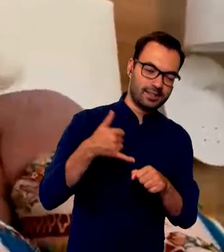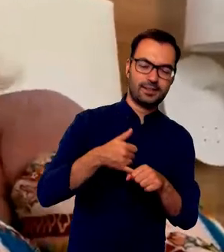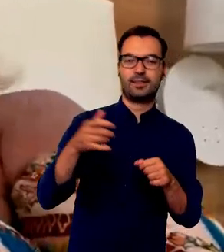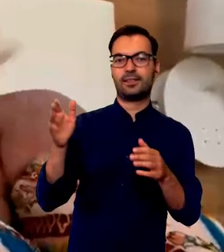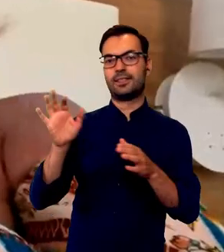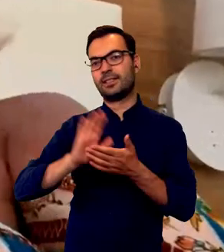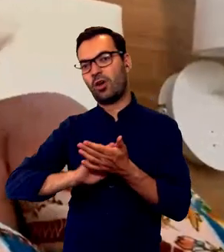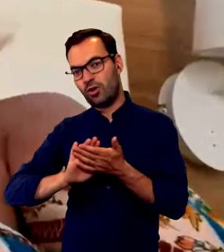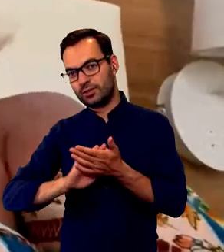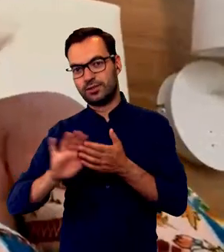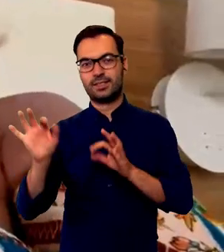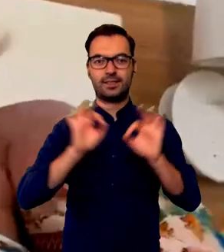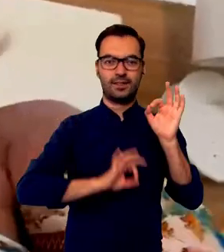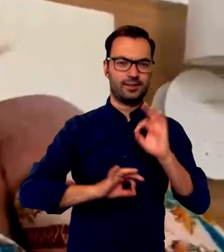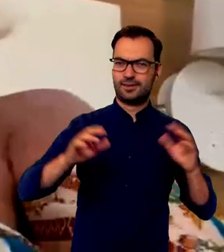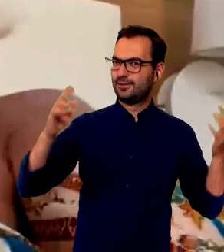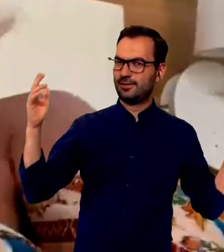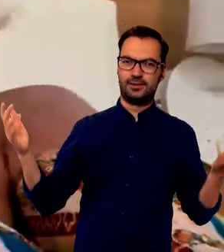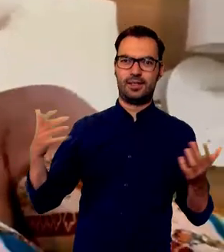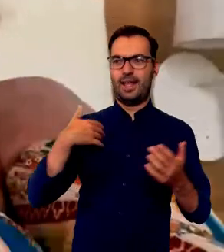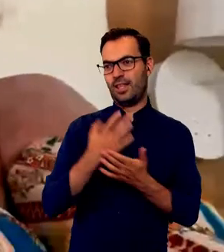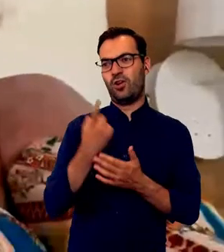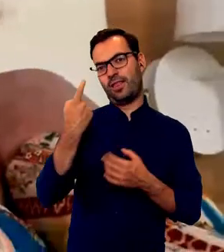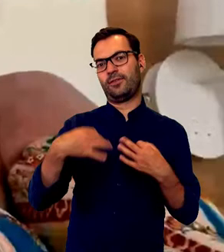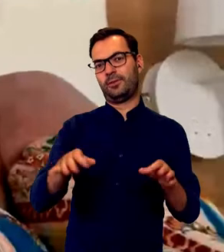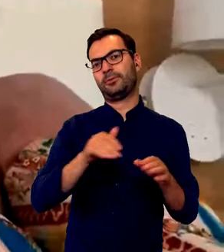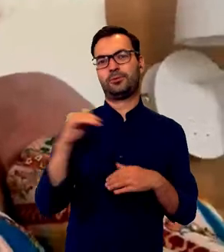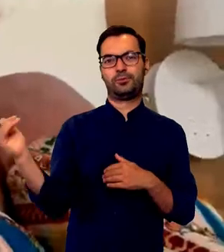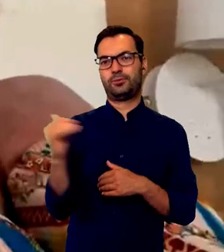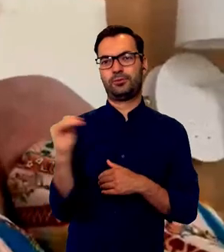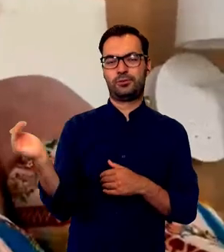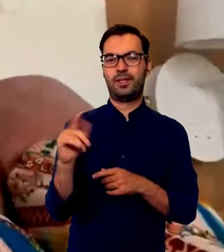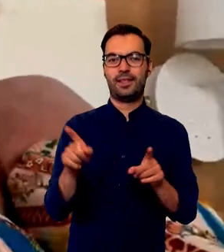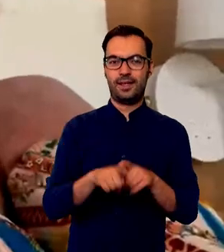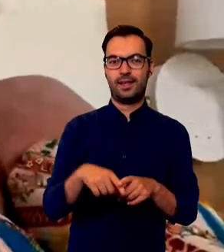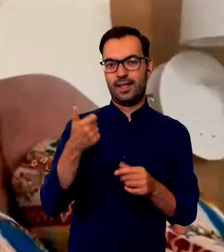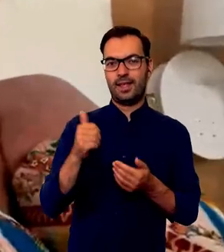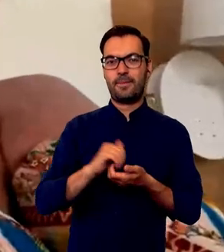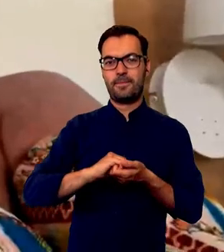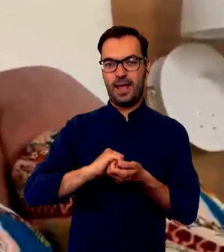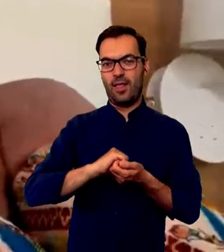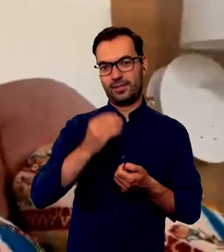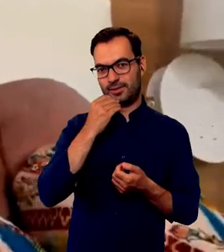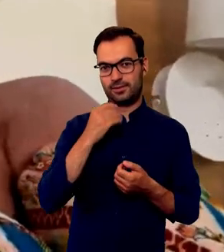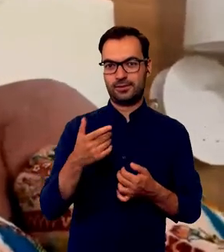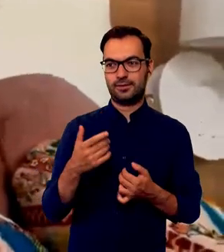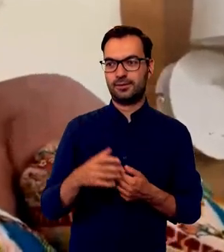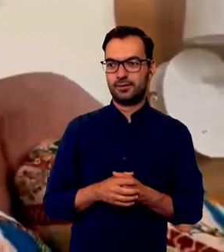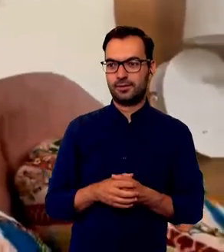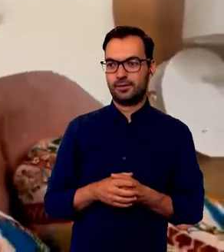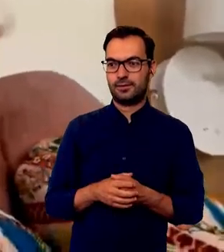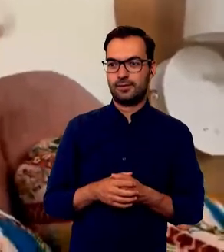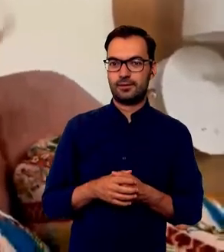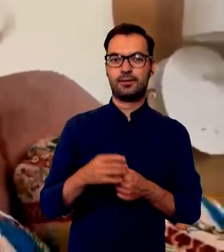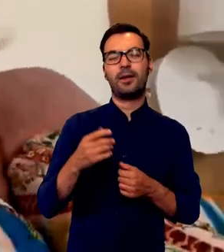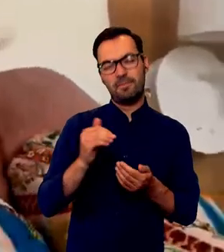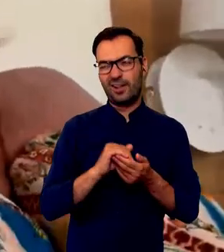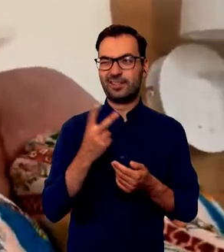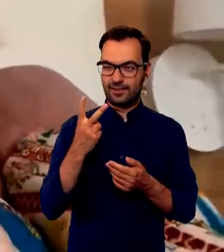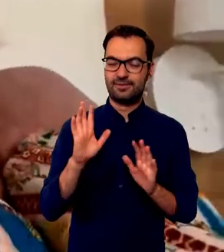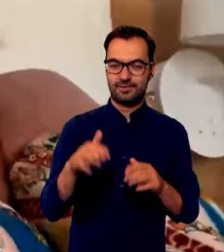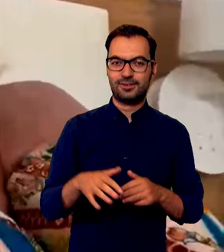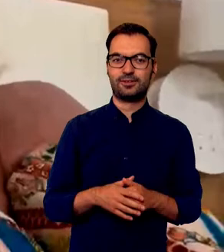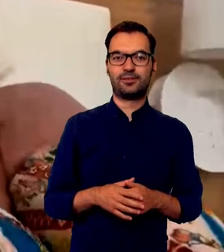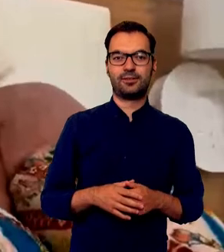tankowania, przegląd, pieczenia, a ciągle jeździłam jednym. Tak jak jem jednego kotleta. No ja jeszcze 2, jak mielone to 2 zjem.